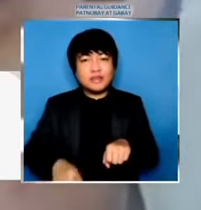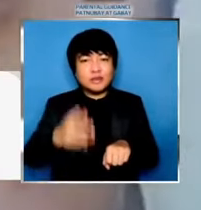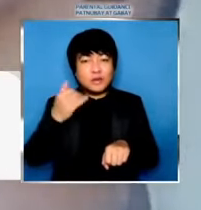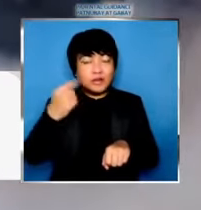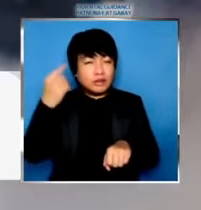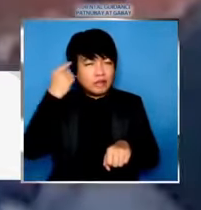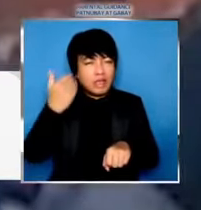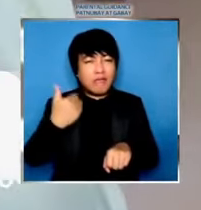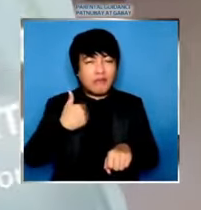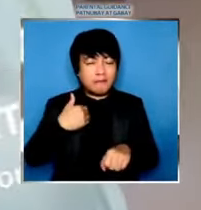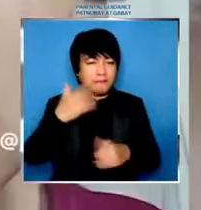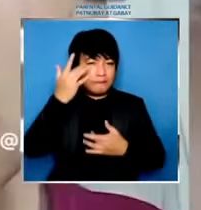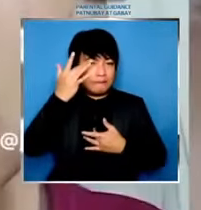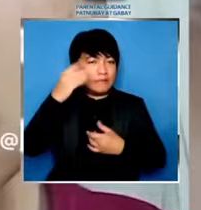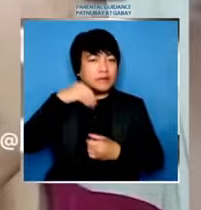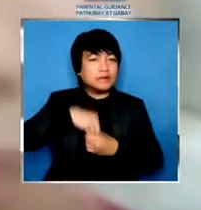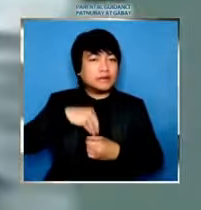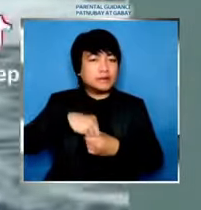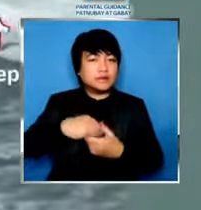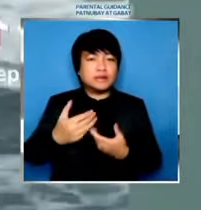na androgenetic alopecia.